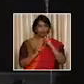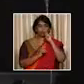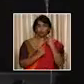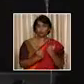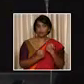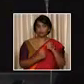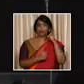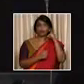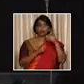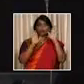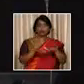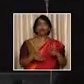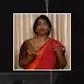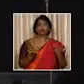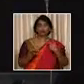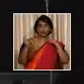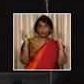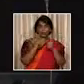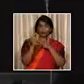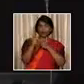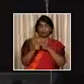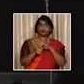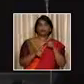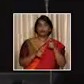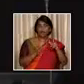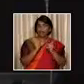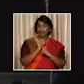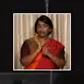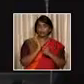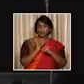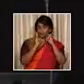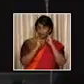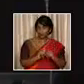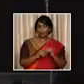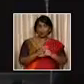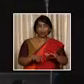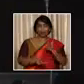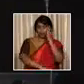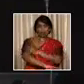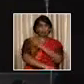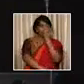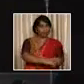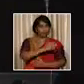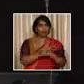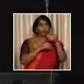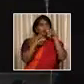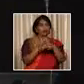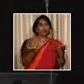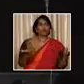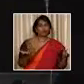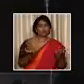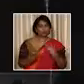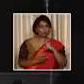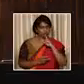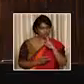මිනිස්පලයක් වගේ තියෙනකොට මේගොල්ලෝ කොයිද හිටියේ පැනලා යන අයට වෙඩි තියනකොට එල්ටීටී එක ම්ලේච්ච විදියට පුංචි දරුවන්ගේ අතපය කපනකොට මේවා කොයිද හිටියේ කියලා